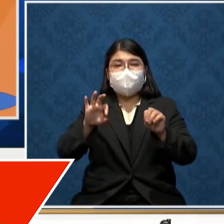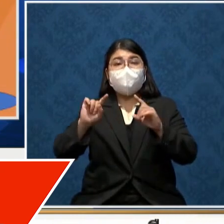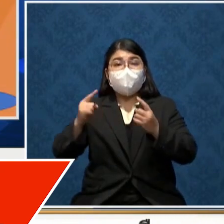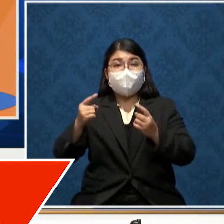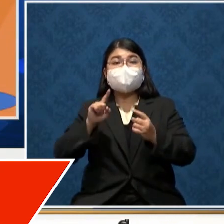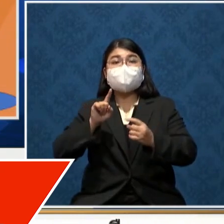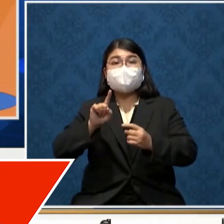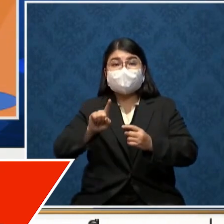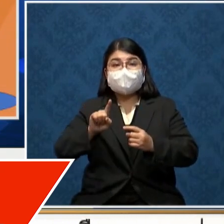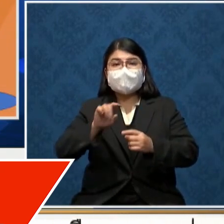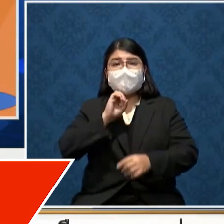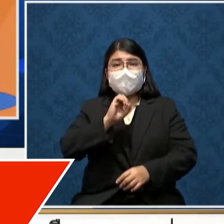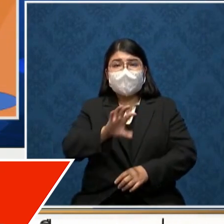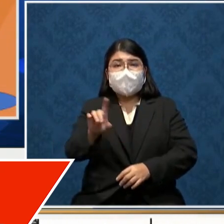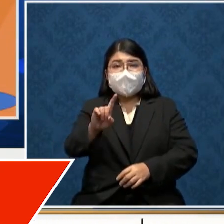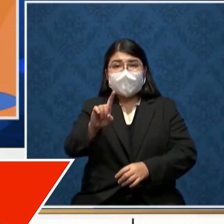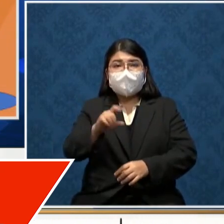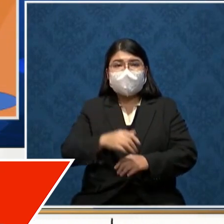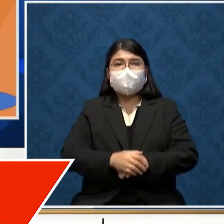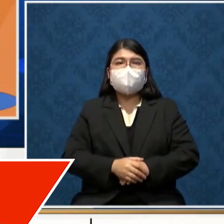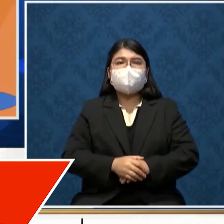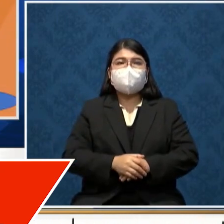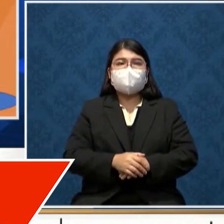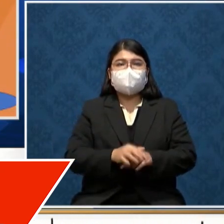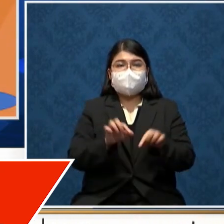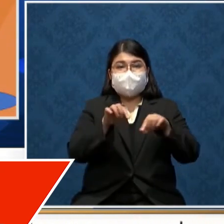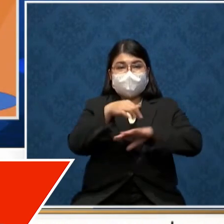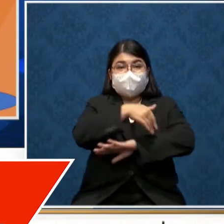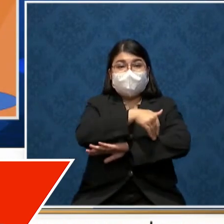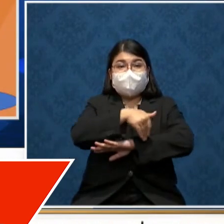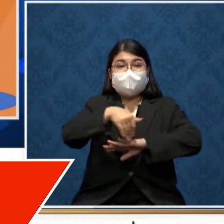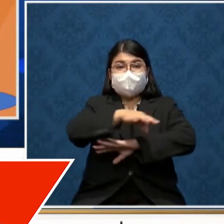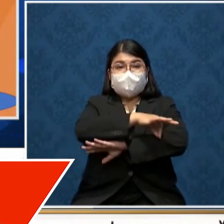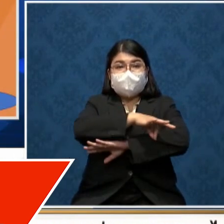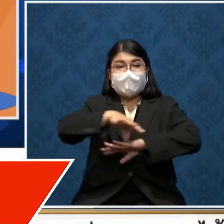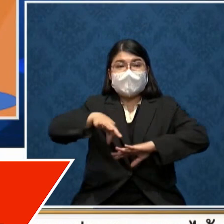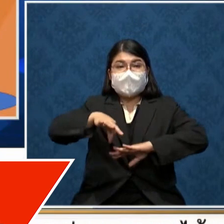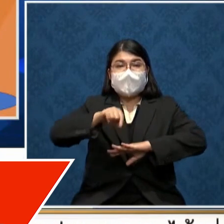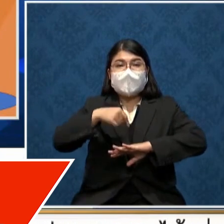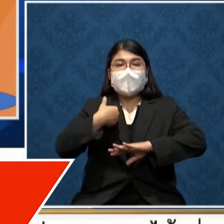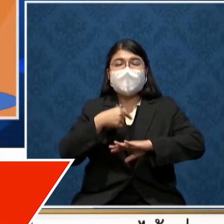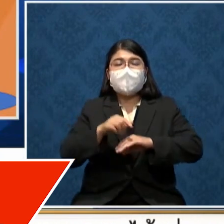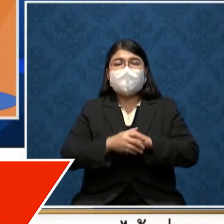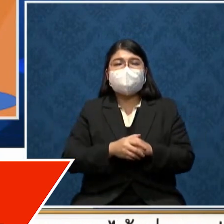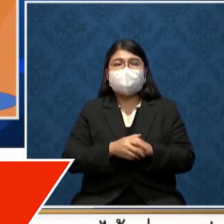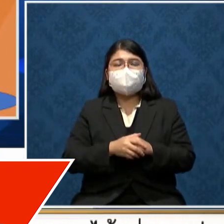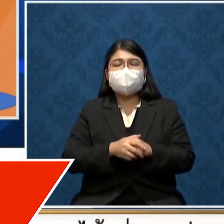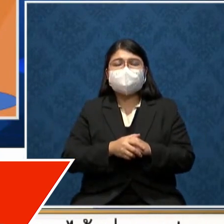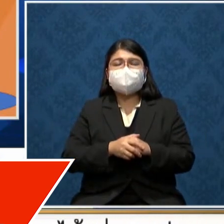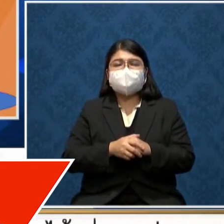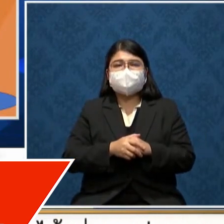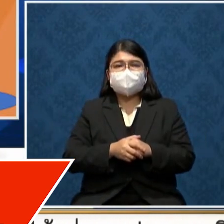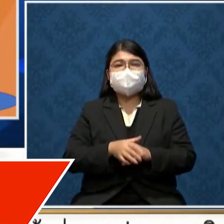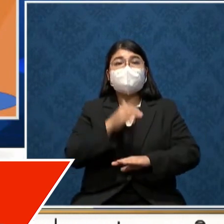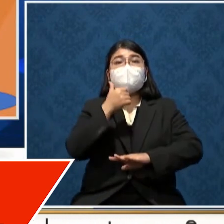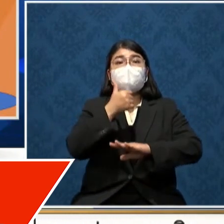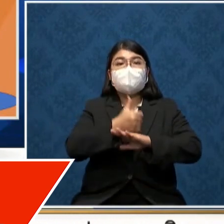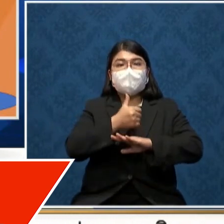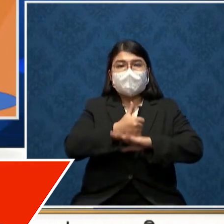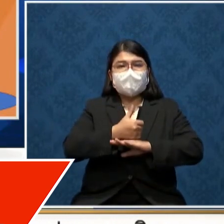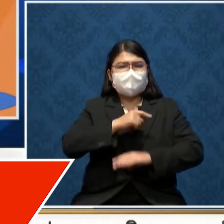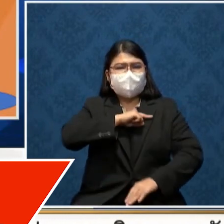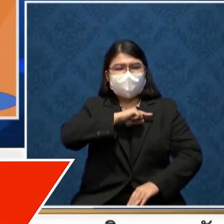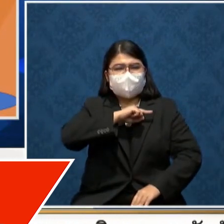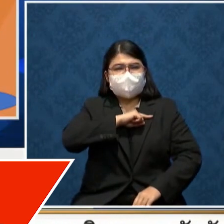ติว่าให้ผู้อำนวยการขีดเส้นใต้นะครับมีหน้าที่และอำนาจจัด